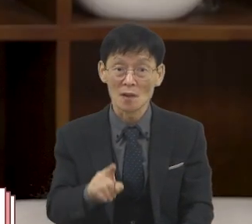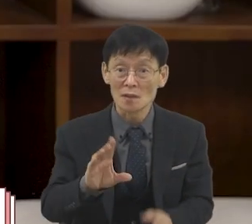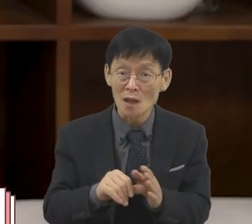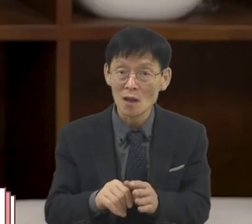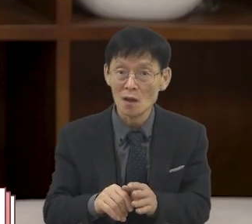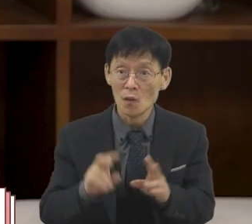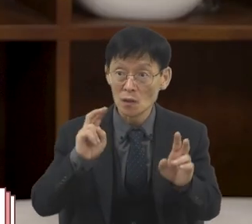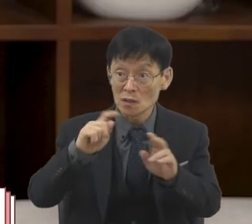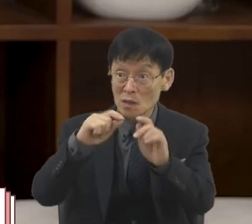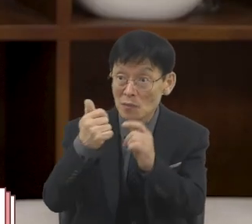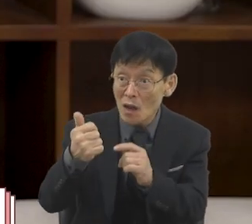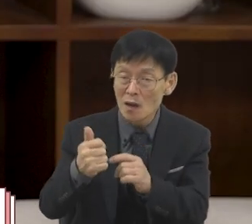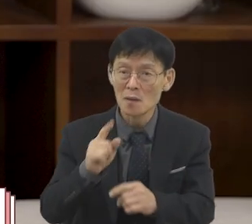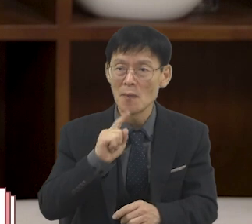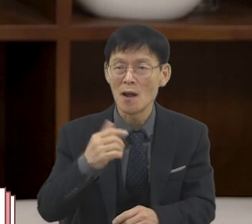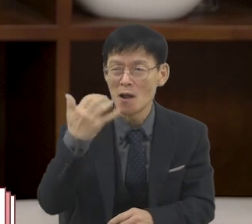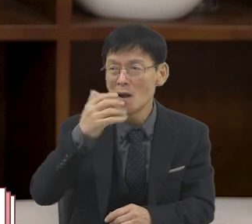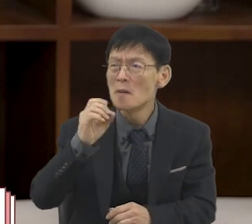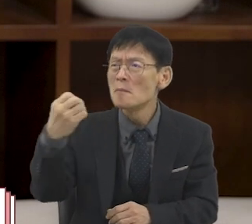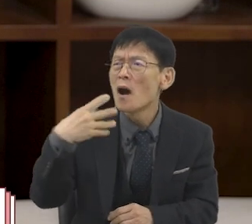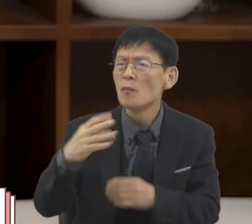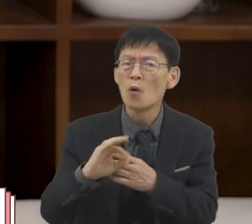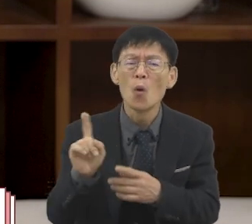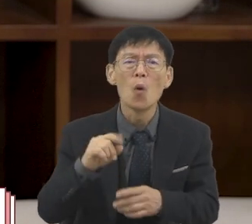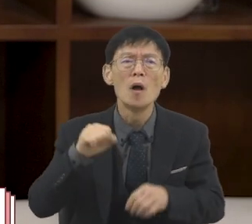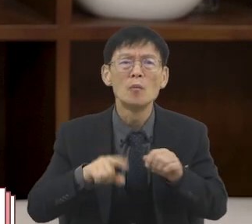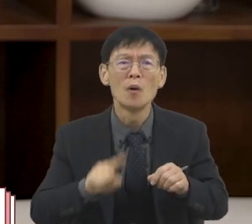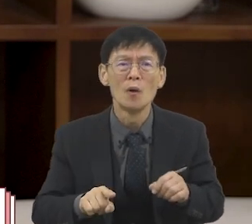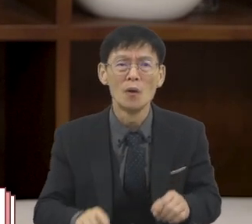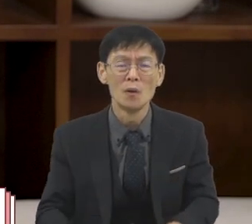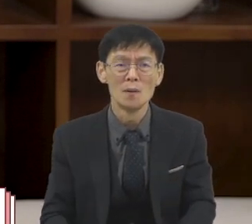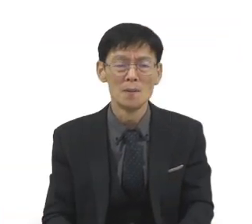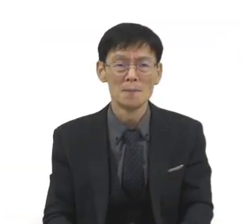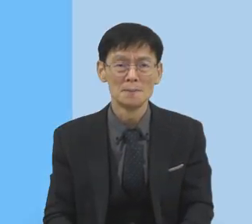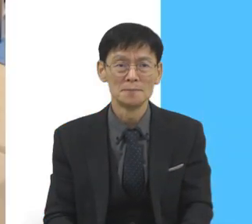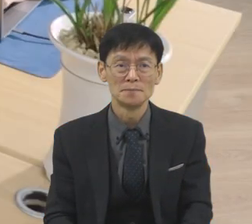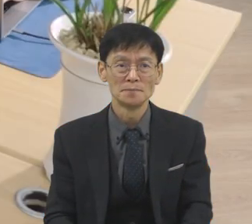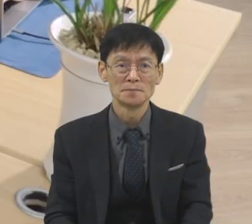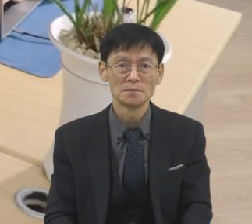이번엔 직장 상사가 음란한 얘기를 한다면 어떻게 해야 할까요?